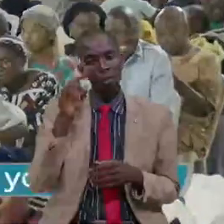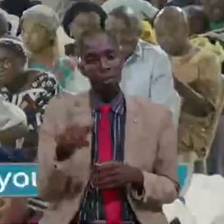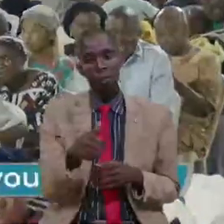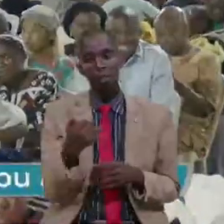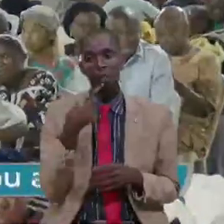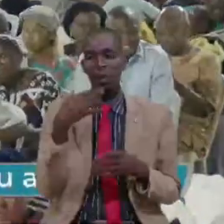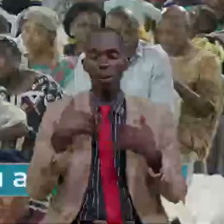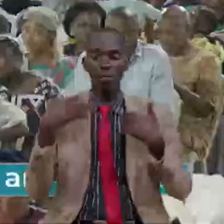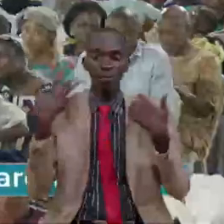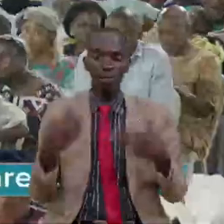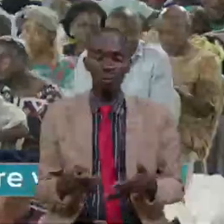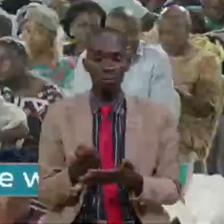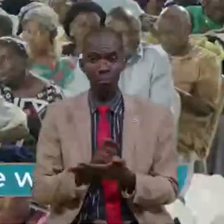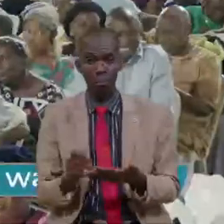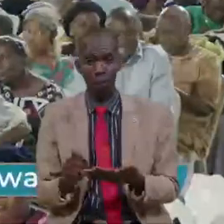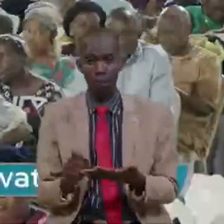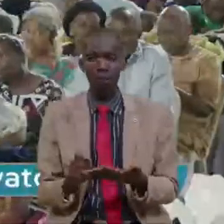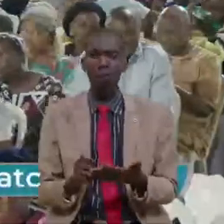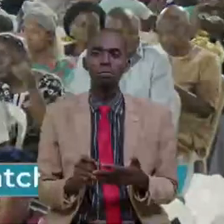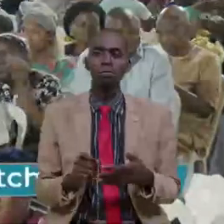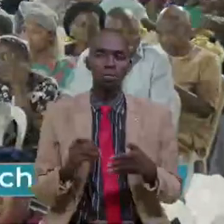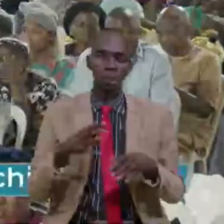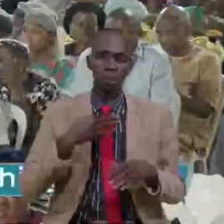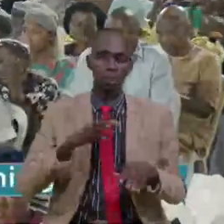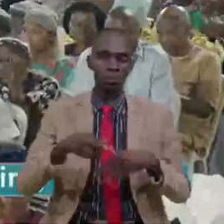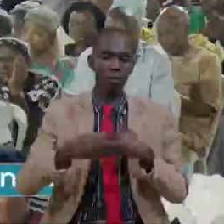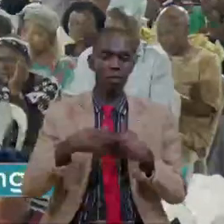Vous avez fini de donner vos détails aux gens.